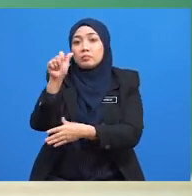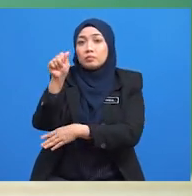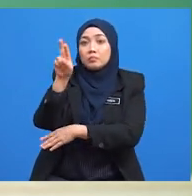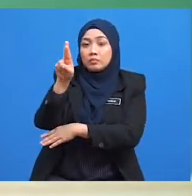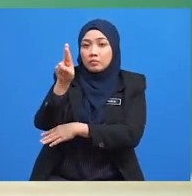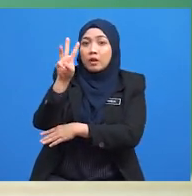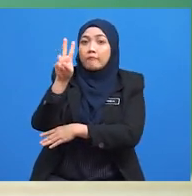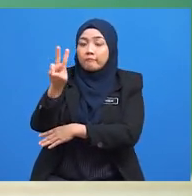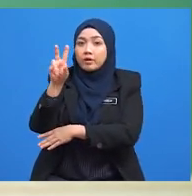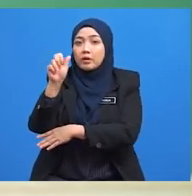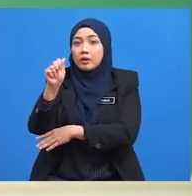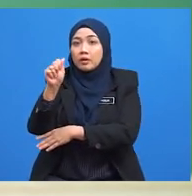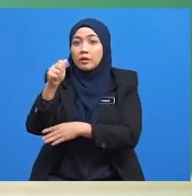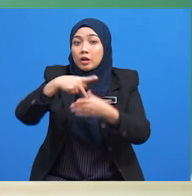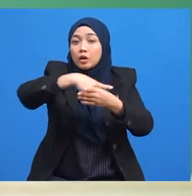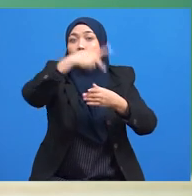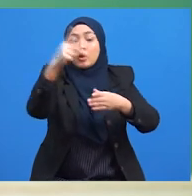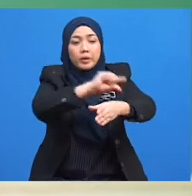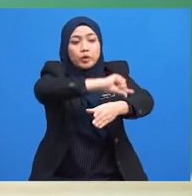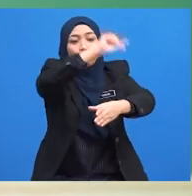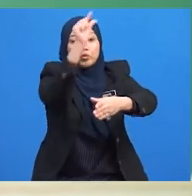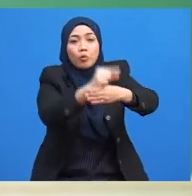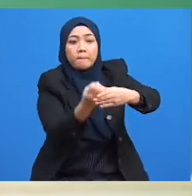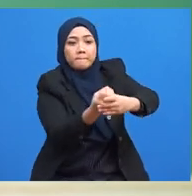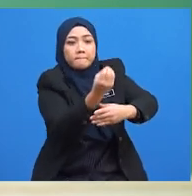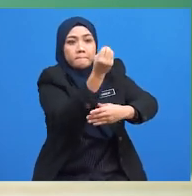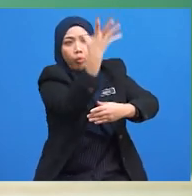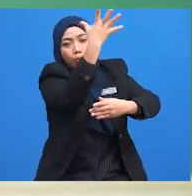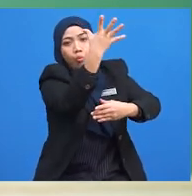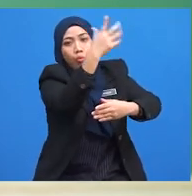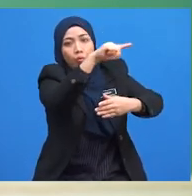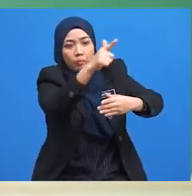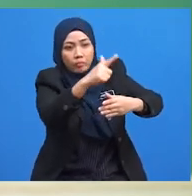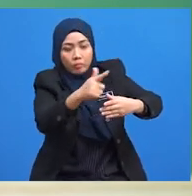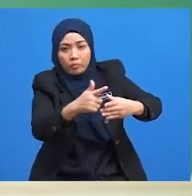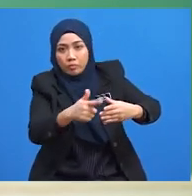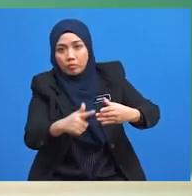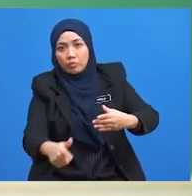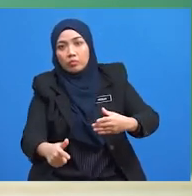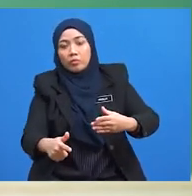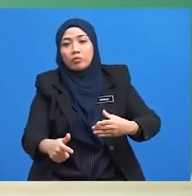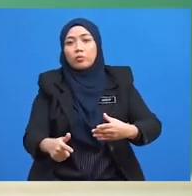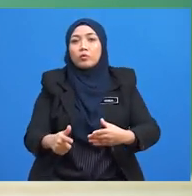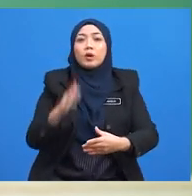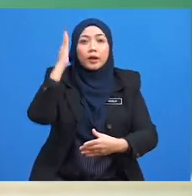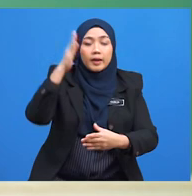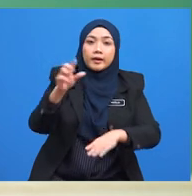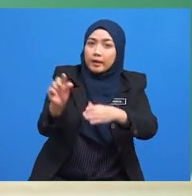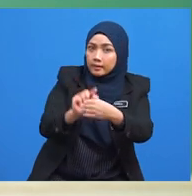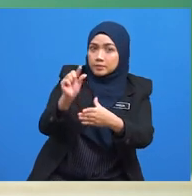gunung berapi akan memusnahkan ekologi yang luas sama ada daratan mahupun